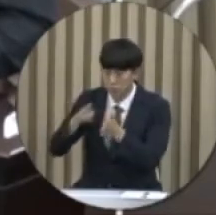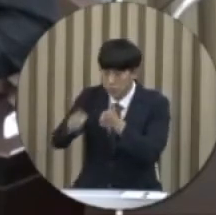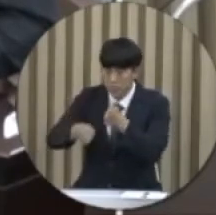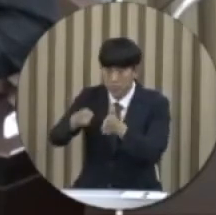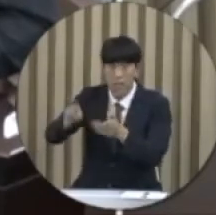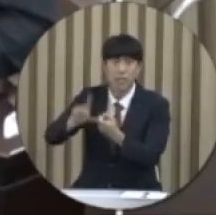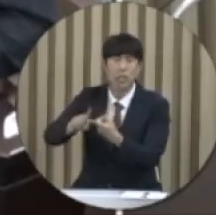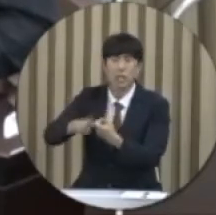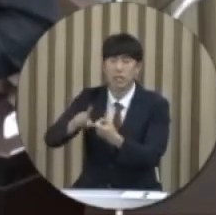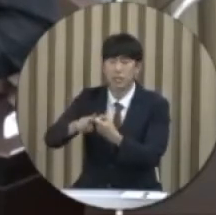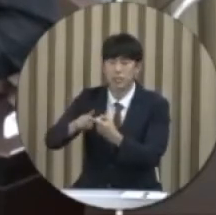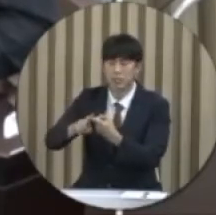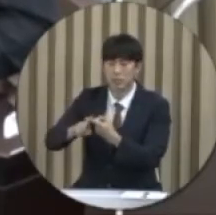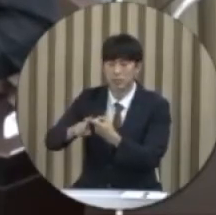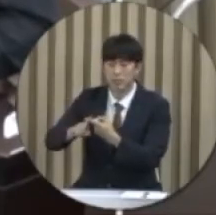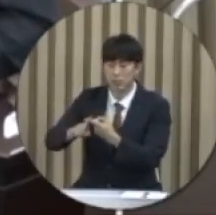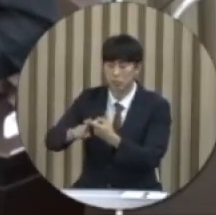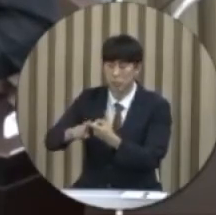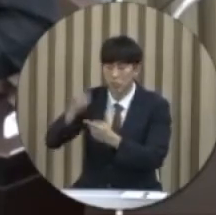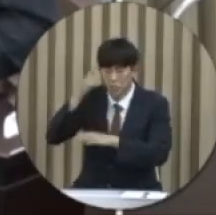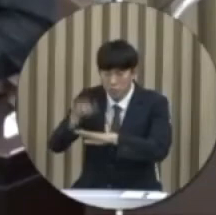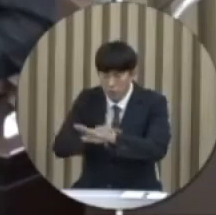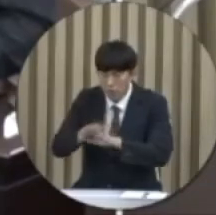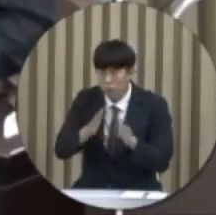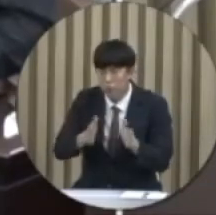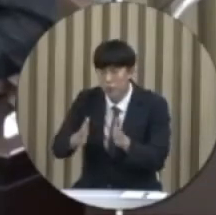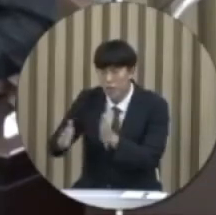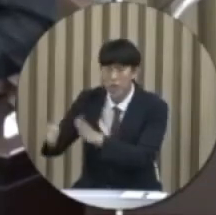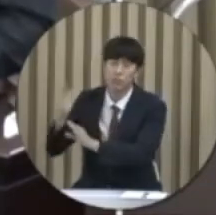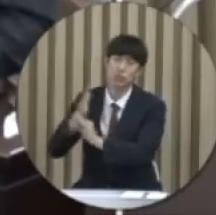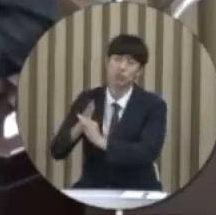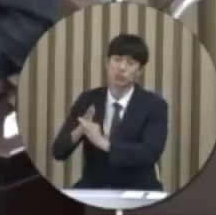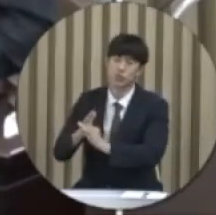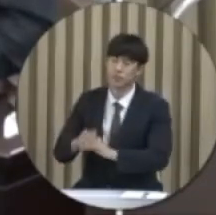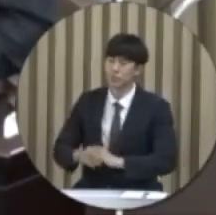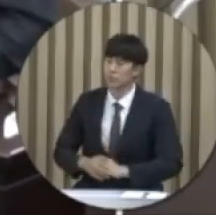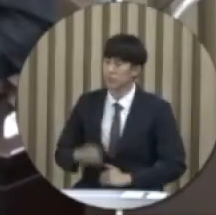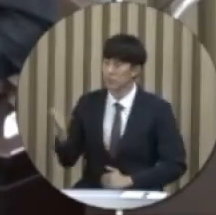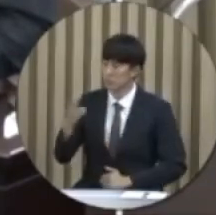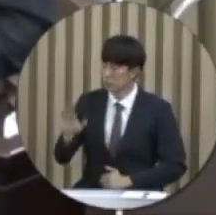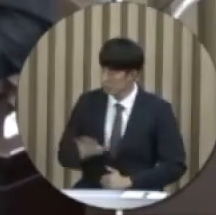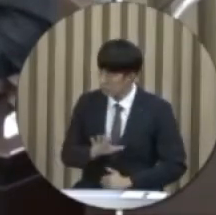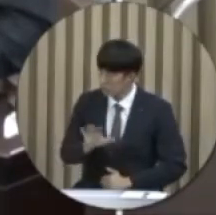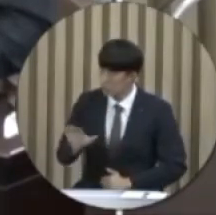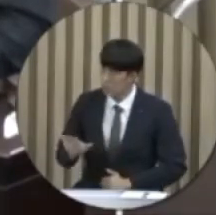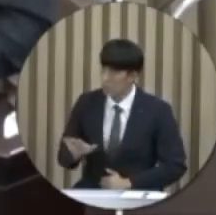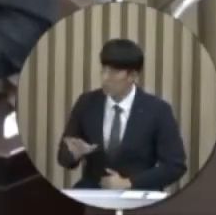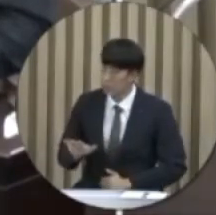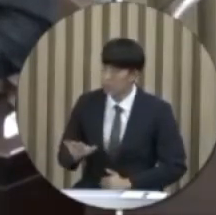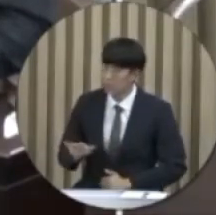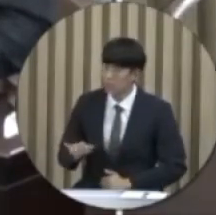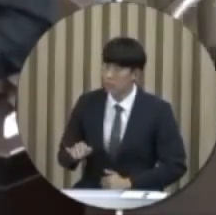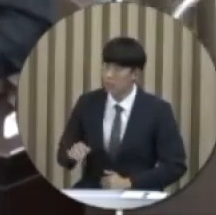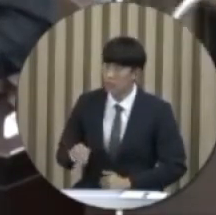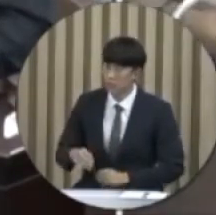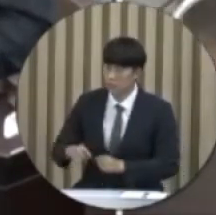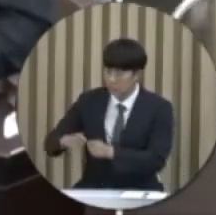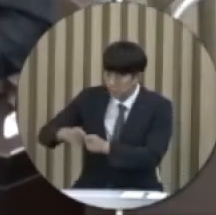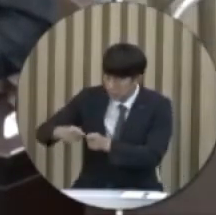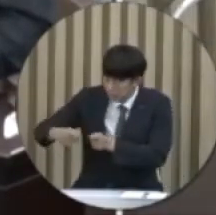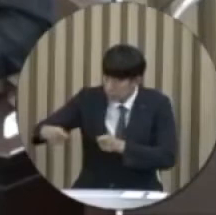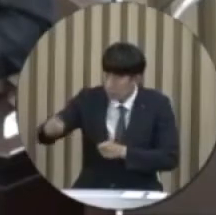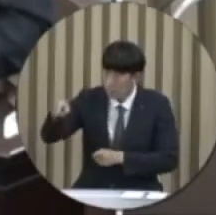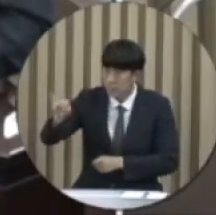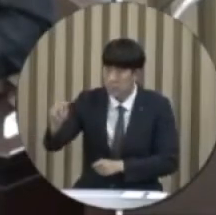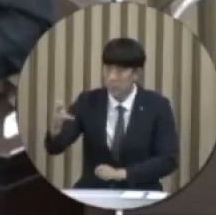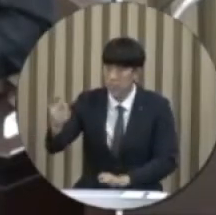그림이 그려지게 될 것입니다. 지금 준비를 저희 시는 철저히 하고 있고요. 우리가 그 신한산단 연장하고 똑같습니다. 그